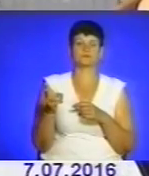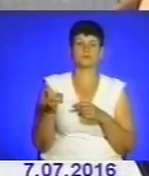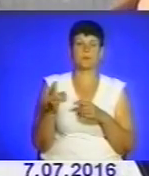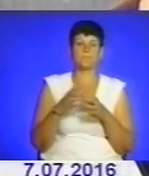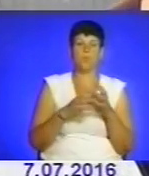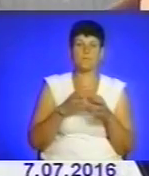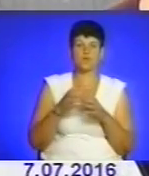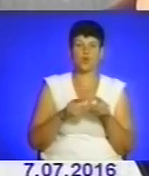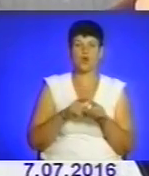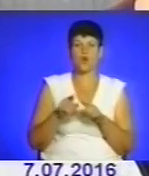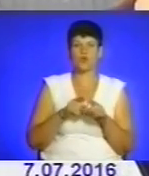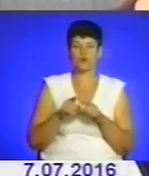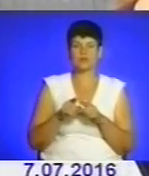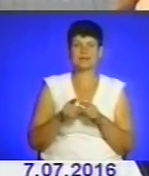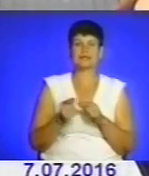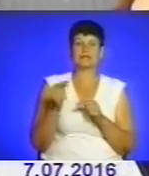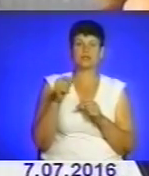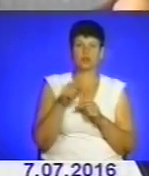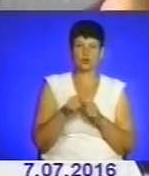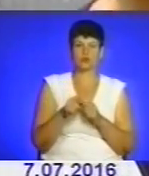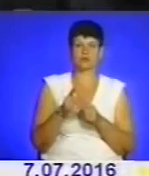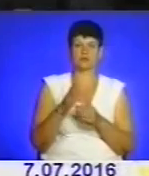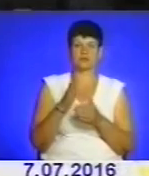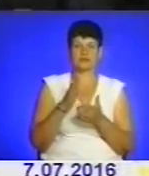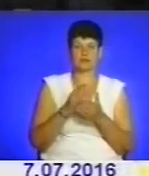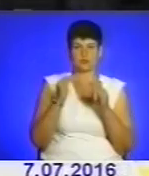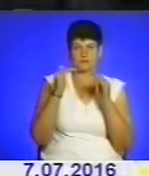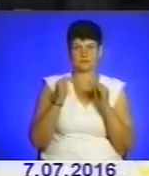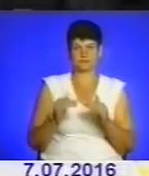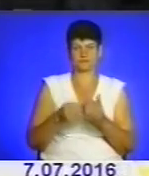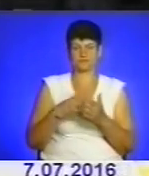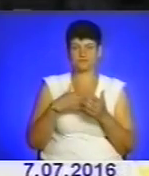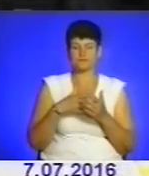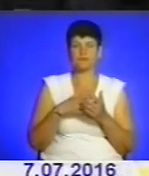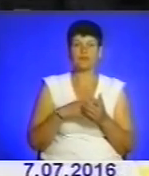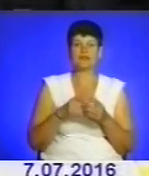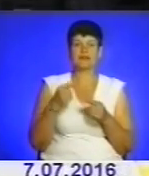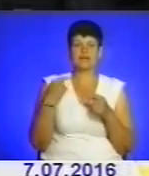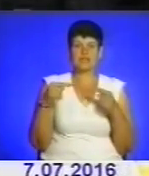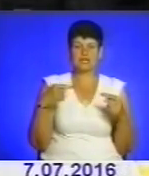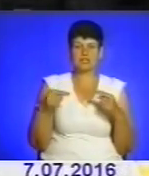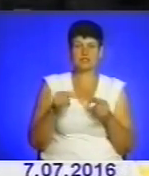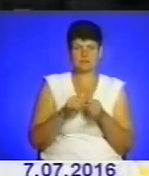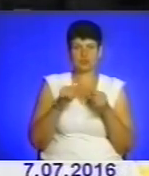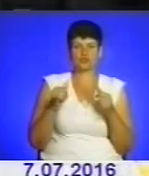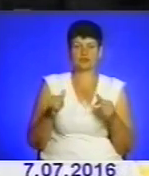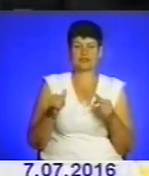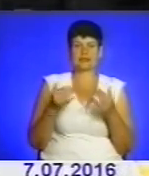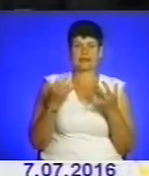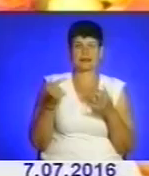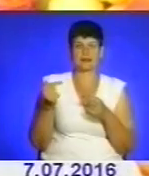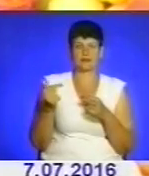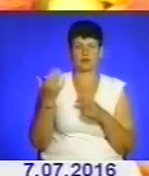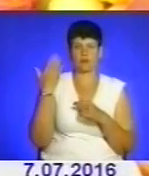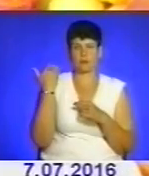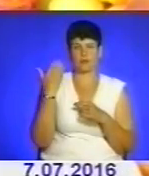помідора, огірок, саме той, що йде спад ціни на нього. Ринкові ціни на інші овочі та фрукти таки зросли на кілька гривень у порівнянні з минулим